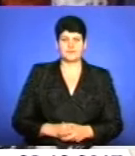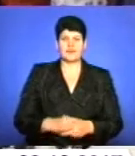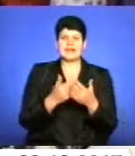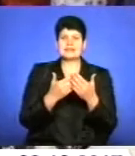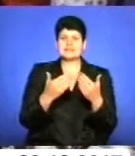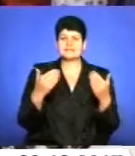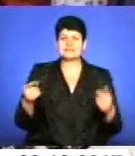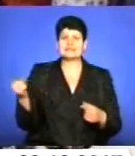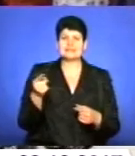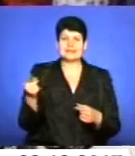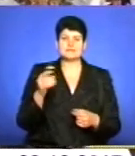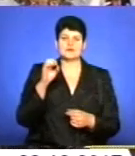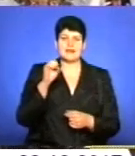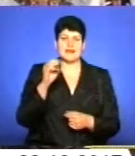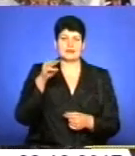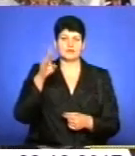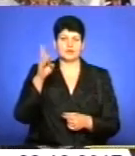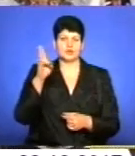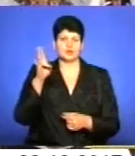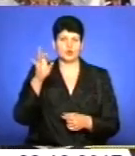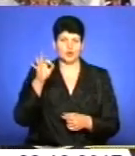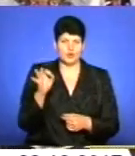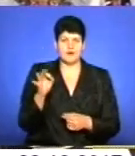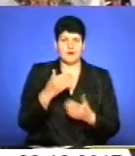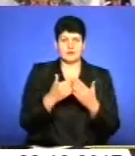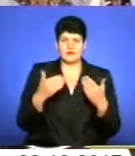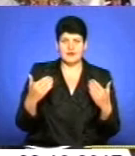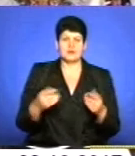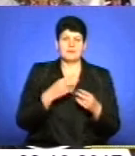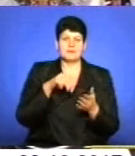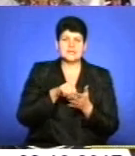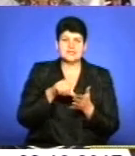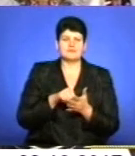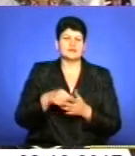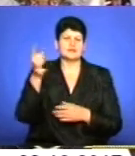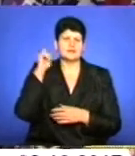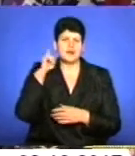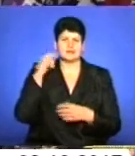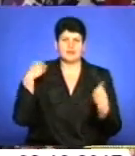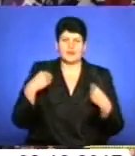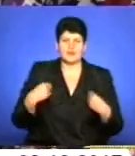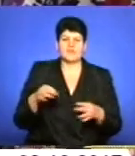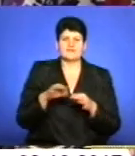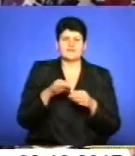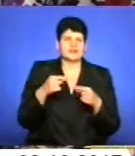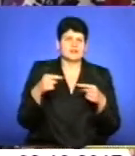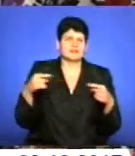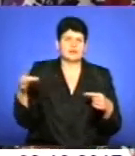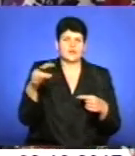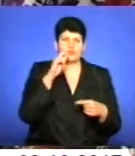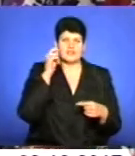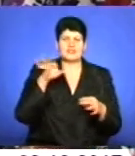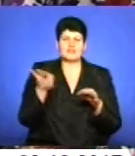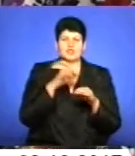Експозиції Тернопільської етногалереї представлений не лише давній український одяг, вишиванки з різних регіонів України, вишиті